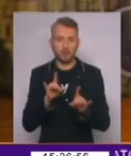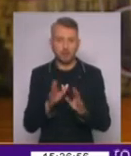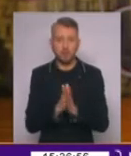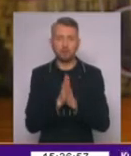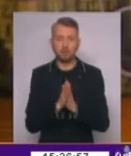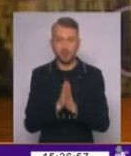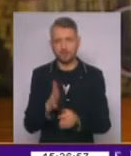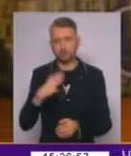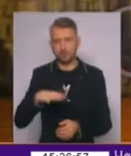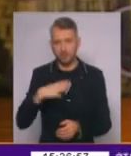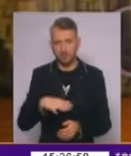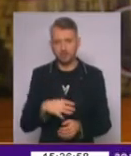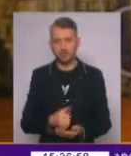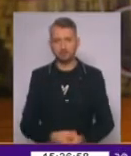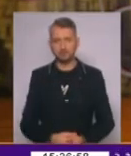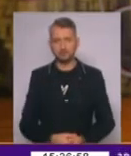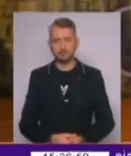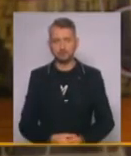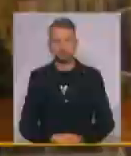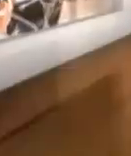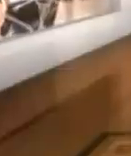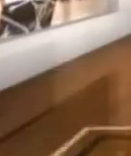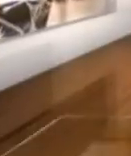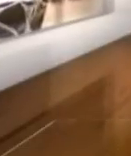ласка, не перемикайте і залишайтесь з нами.